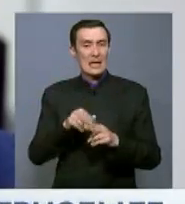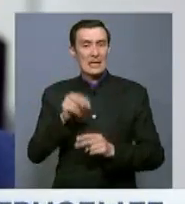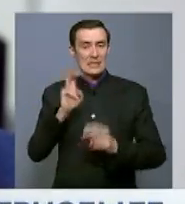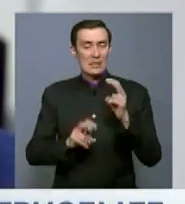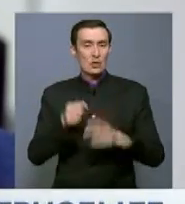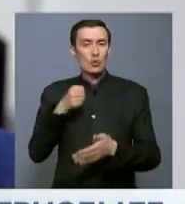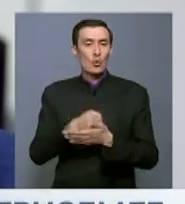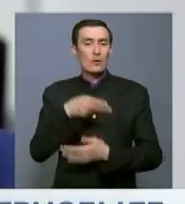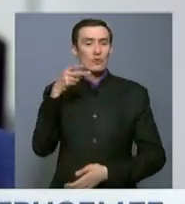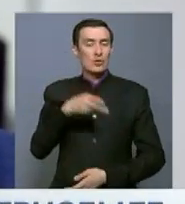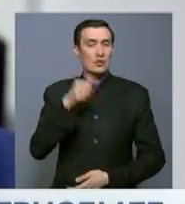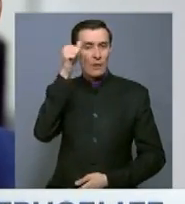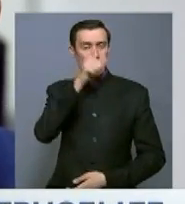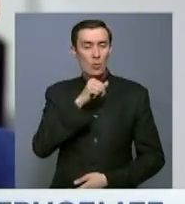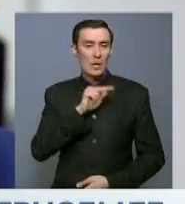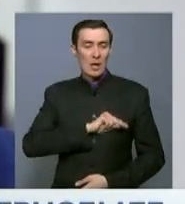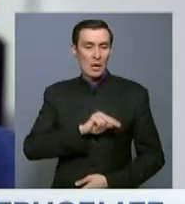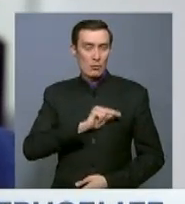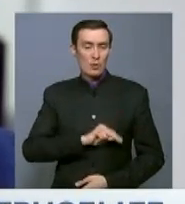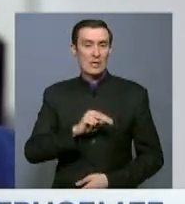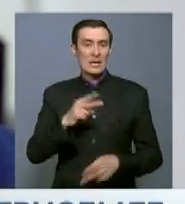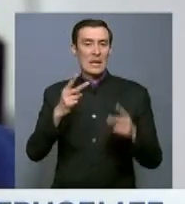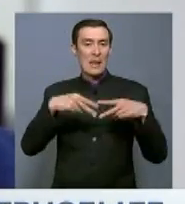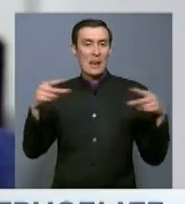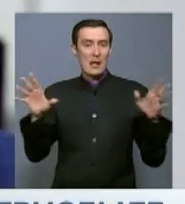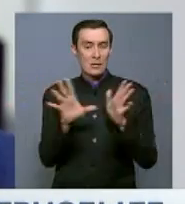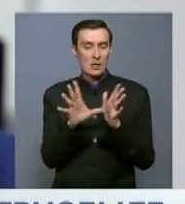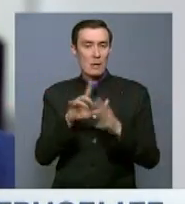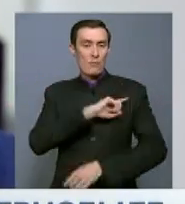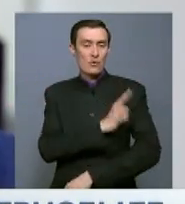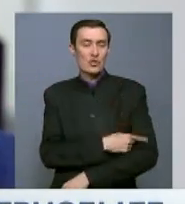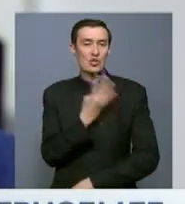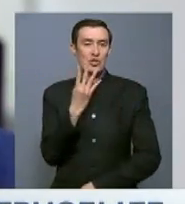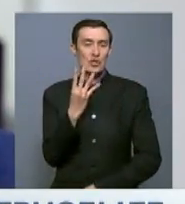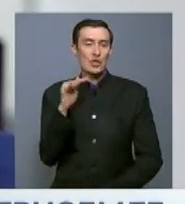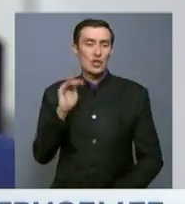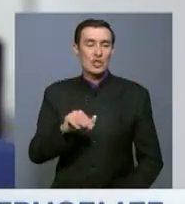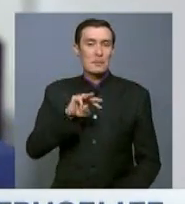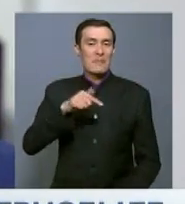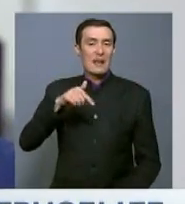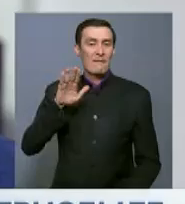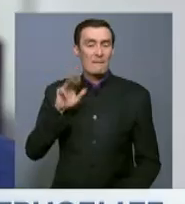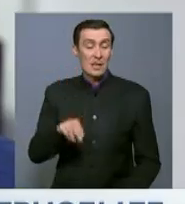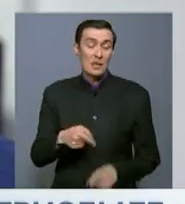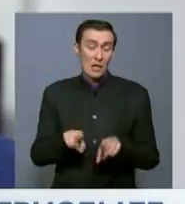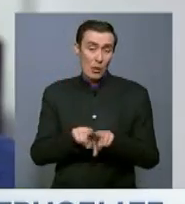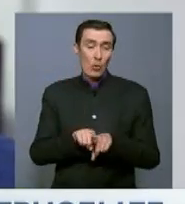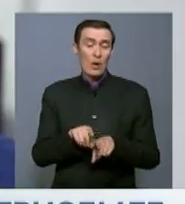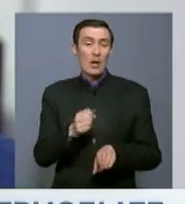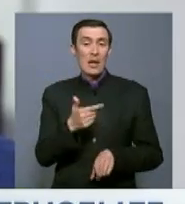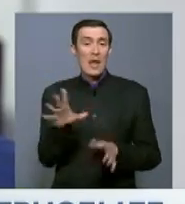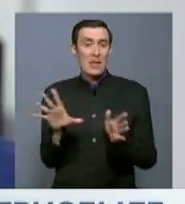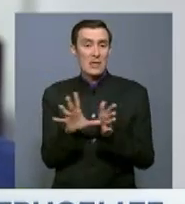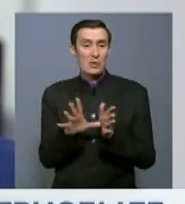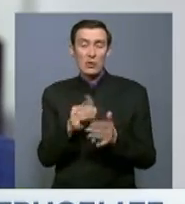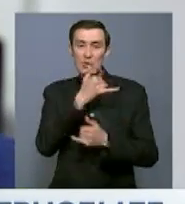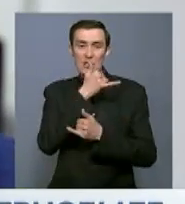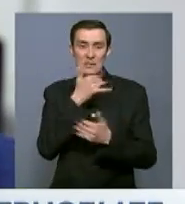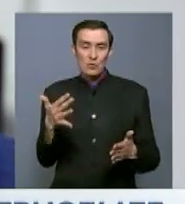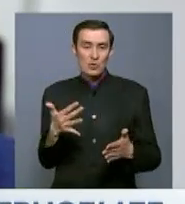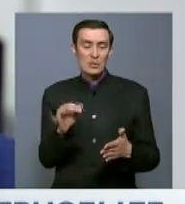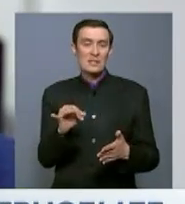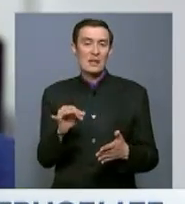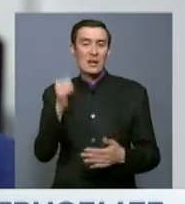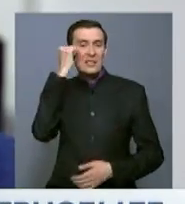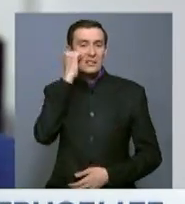До 2000 года станция работала, и сети рассчитаны на мощность 4000 мегаватт. Скорее всего, такое количество они уже не подтянут из-за